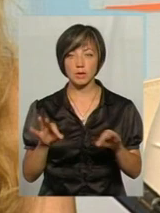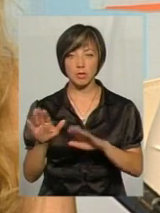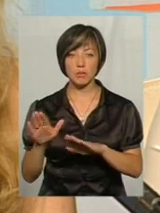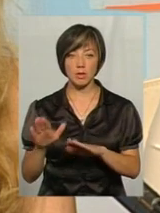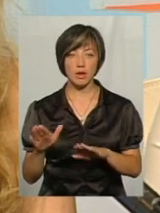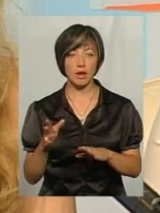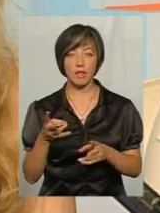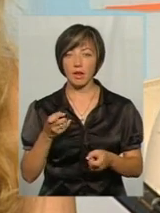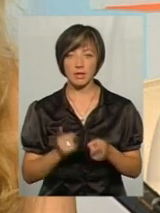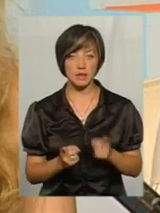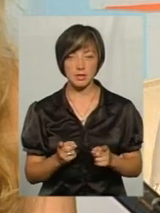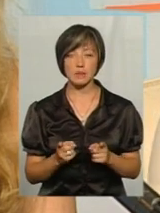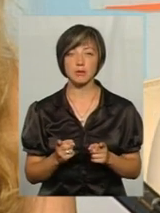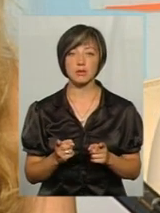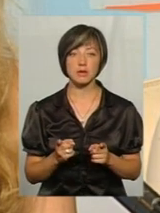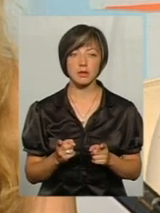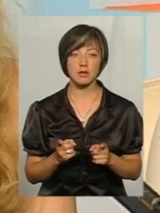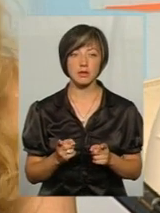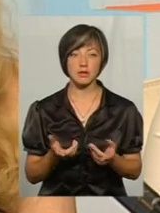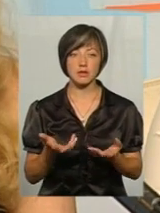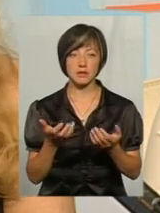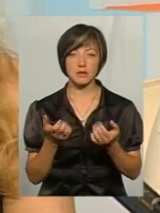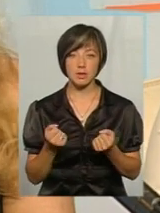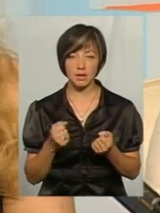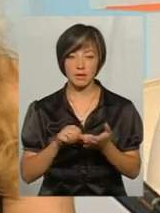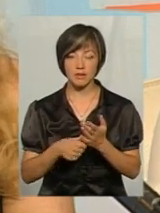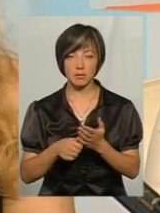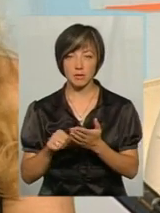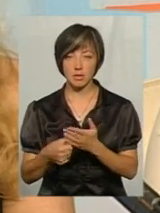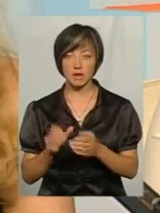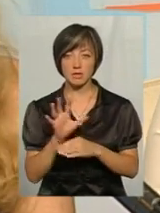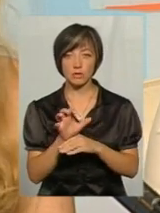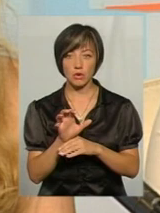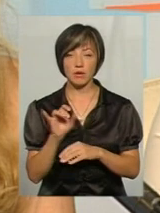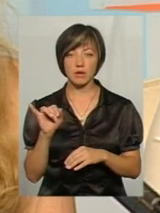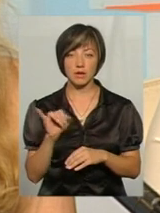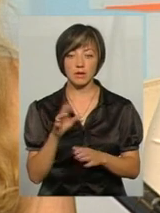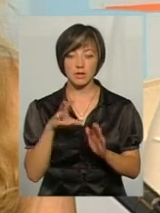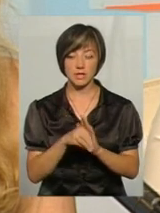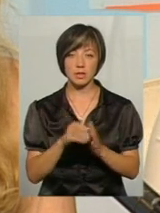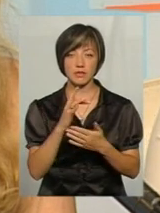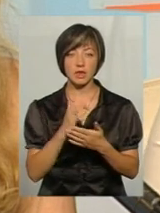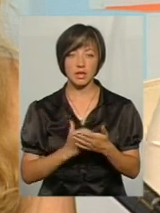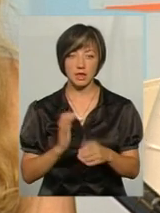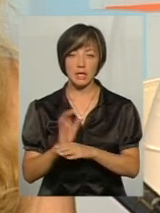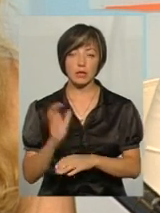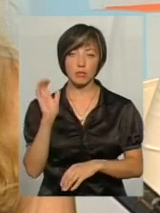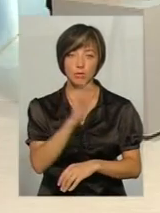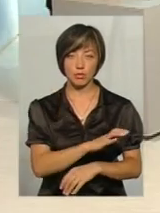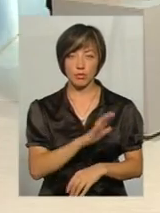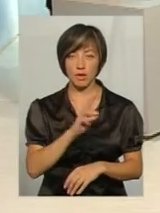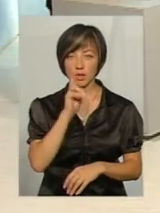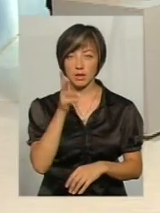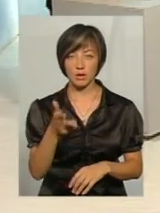що вони не є дійсними. Взяли з них відбитки пальців, сфотографували, занесли в реєстр і депортували на